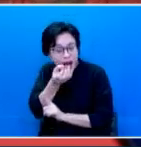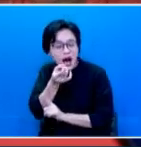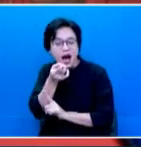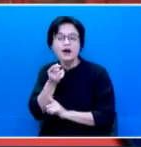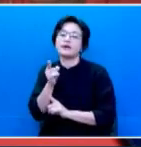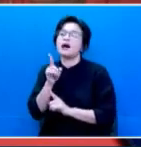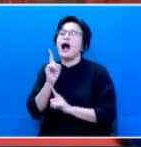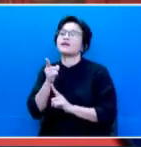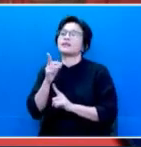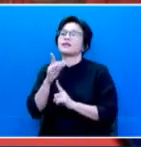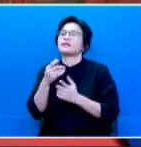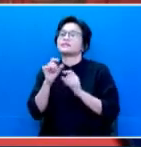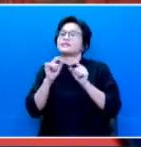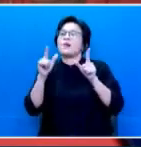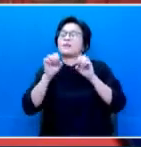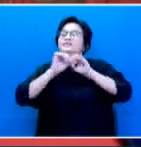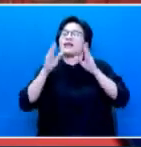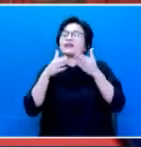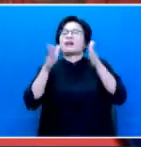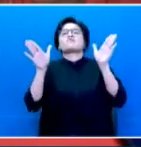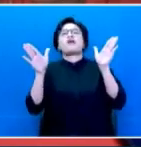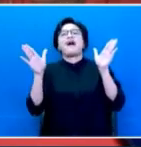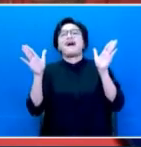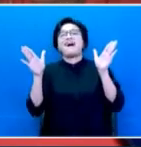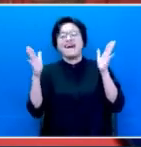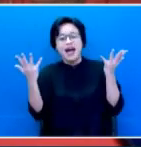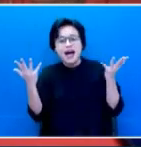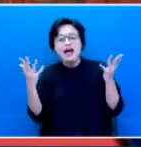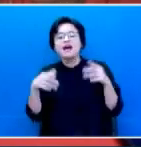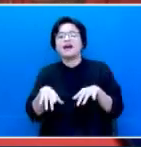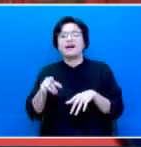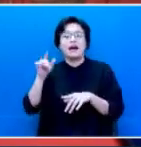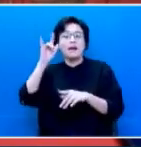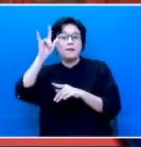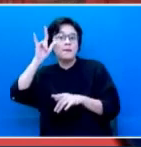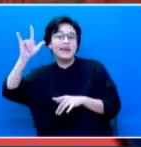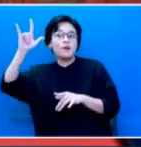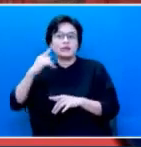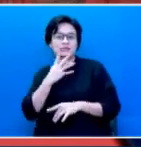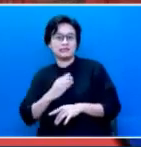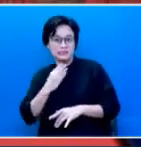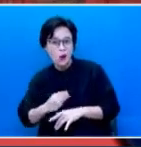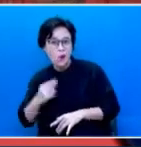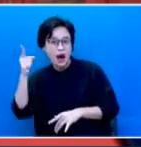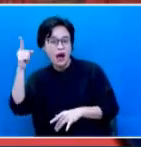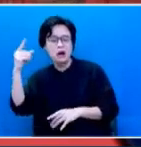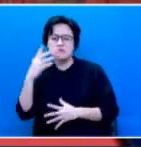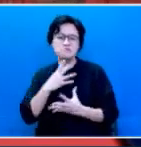kan jadi kalau misalnya ee ucapan kekecewaan kader-kader PDIP lalu